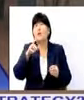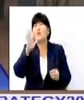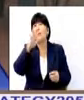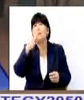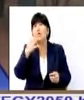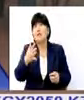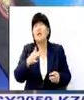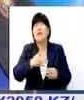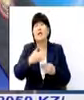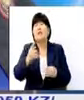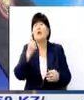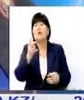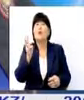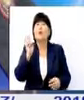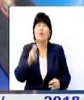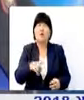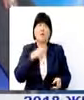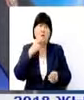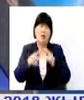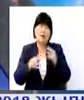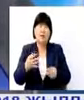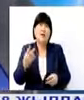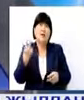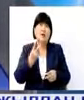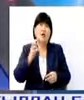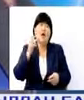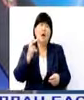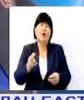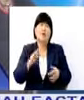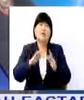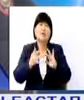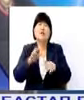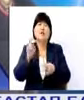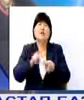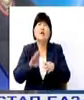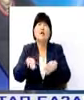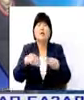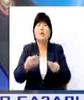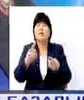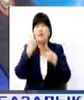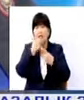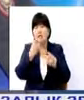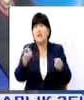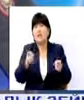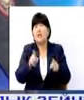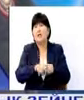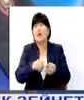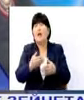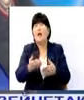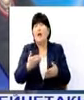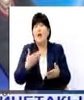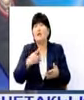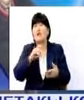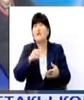жылдан кейін біреуі келіп отыр арызданып. Екіншіден, әлеуметтік желі арқылы берілген жарнамадағы затқа алдын ала